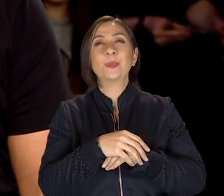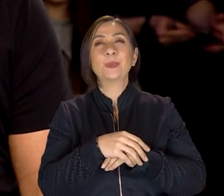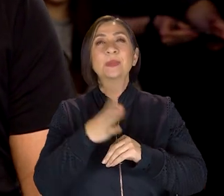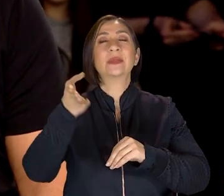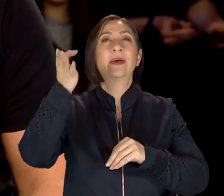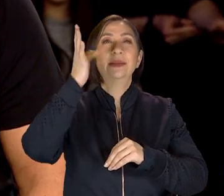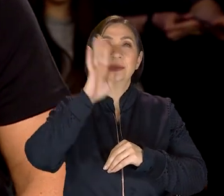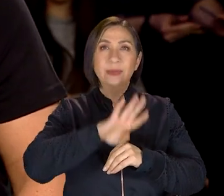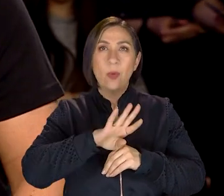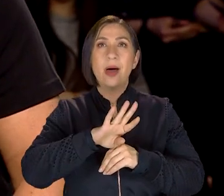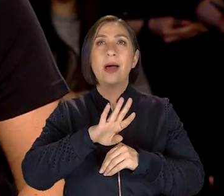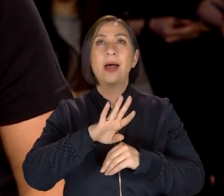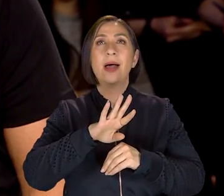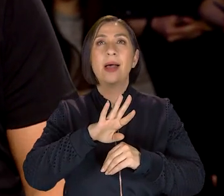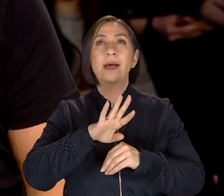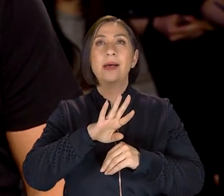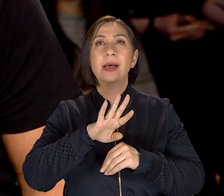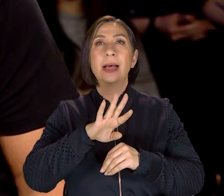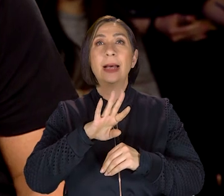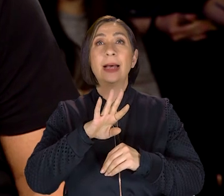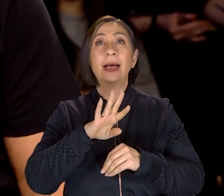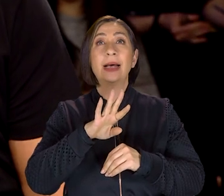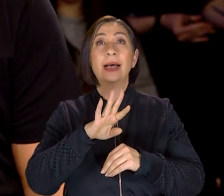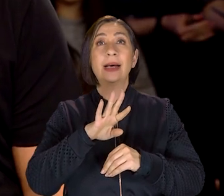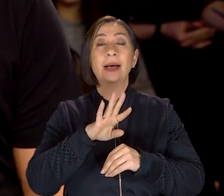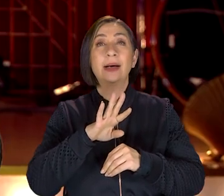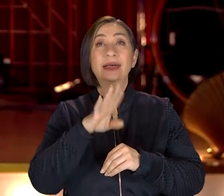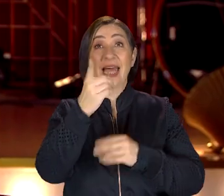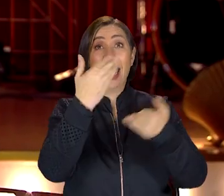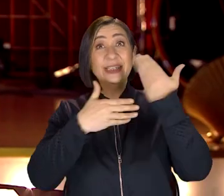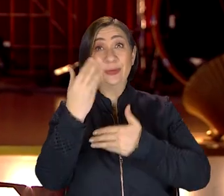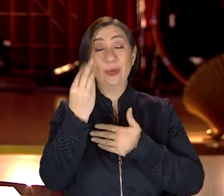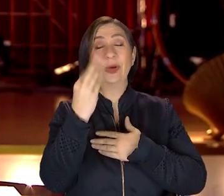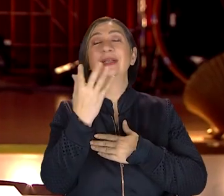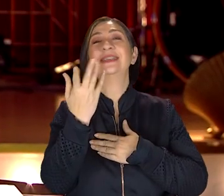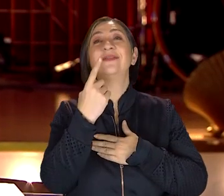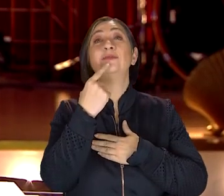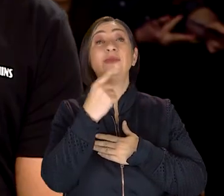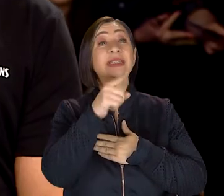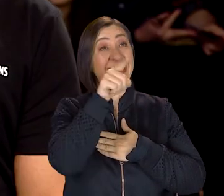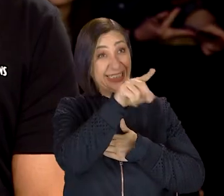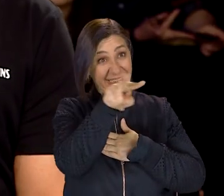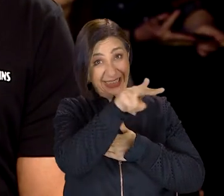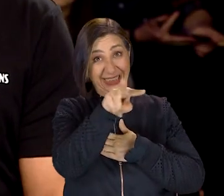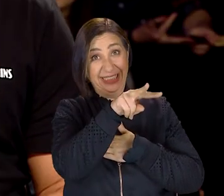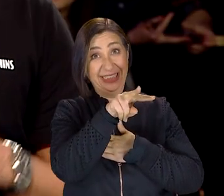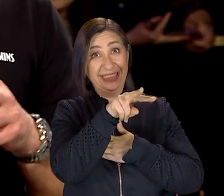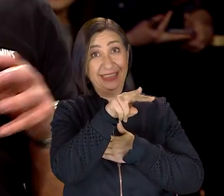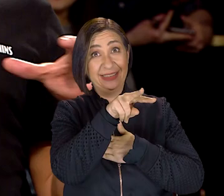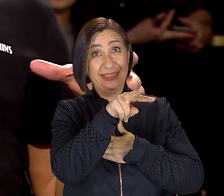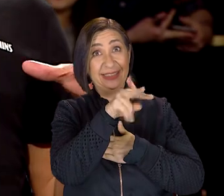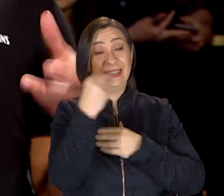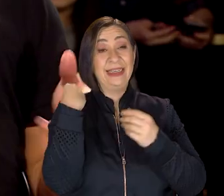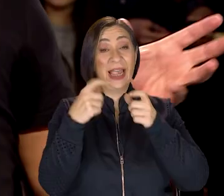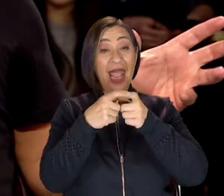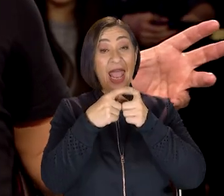Sonrasında tabii biz Dur oğlum sen anlatınca daha güzel oluyor. Ve diyor sizi